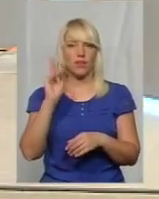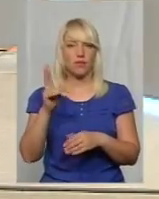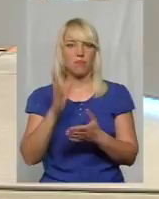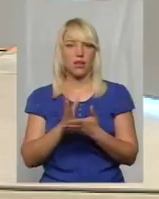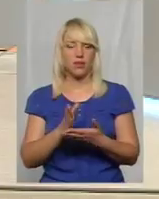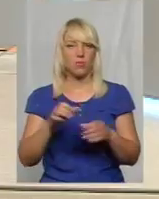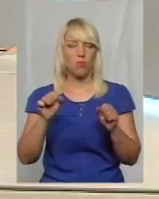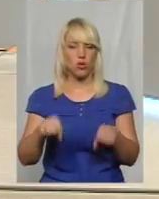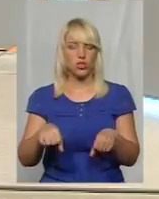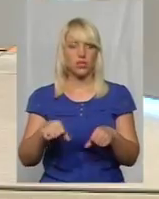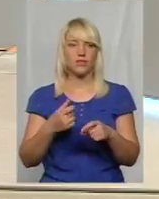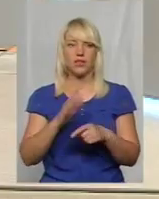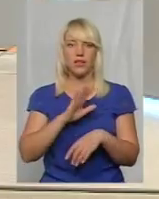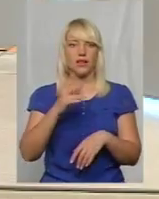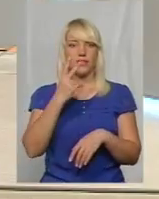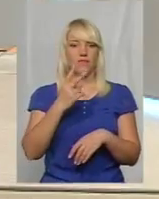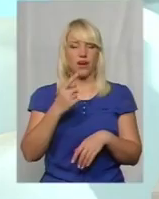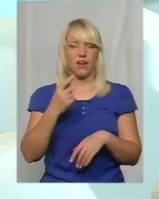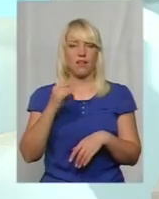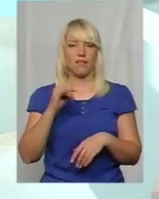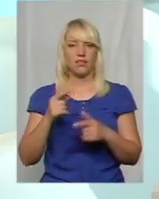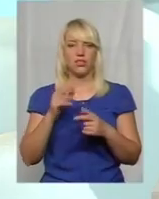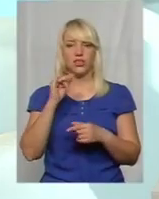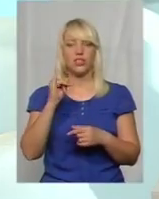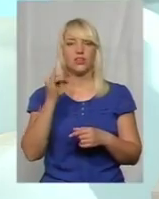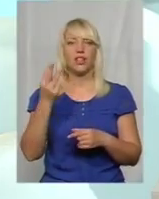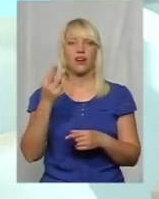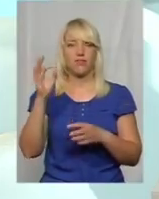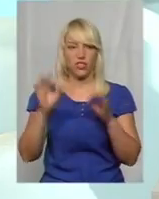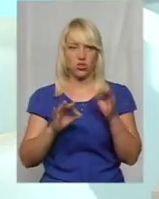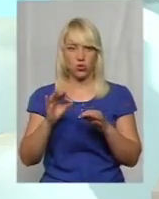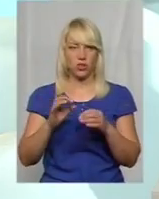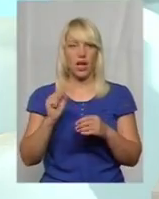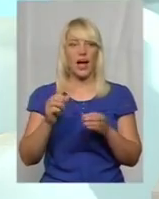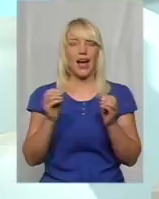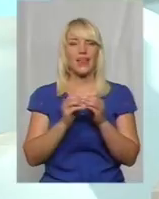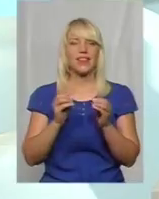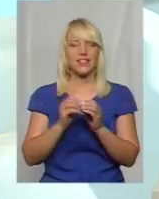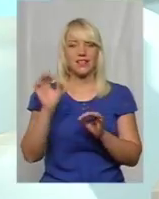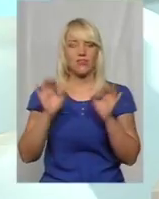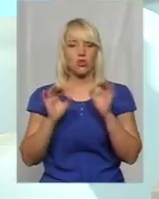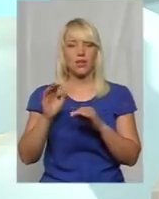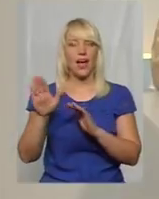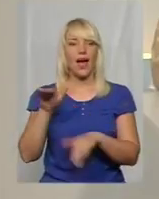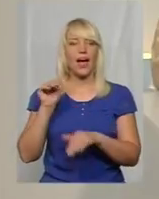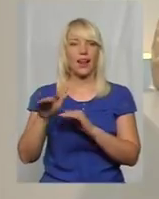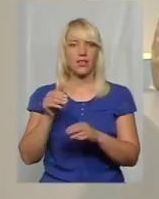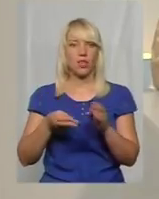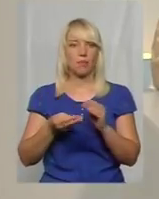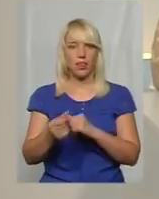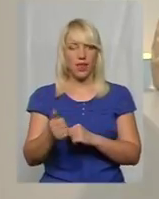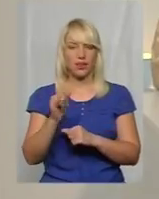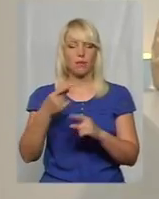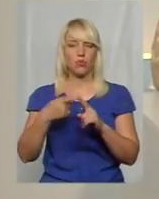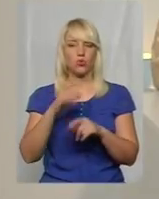отримати не ті 2-3%, і це є правда, а 10% орендної плати, розумієте, і плюс соціальна угода,